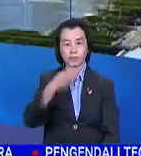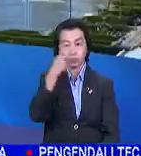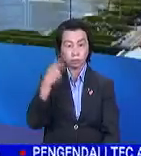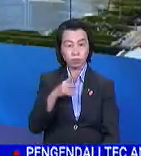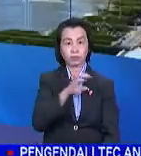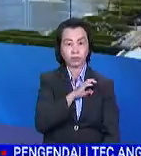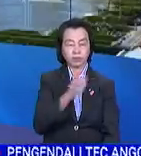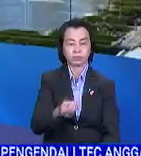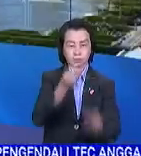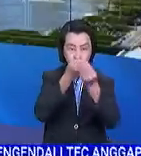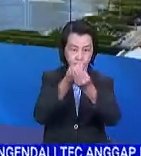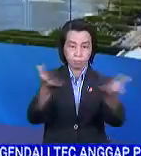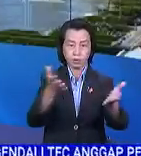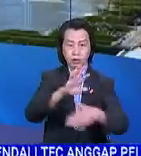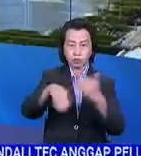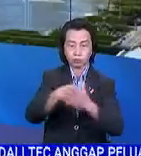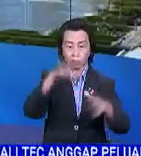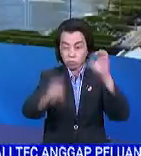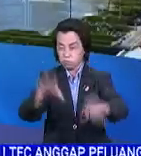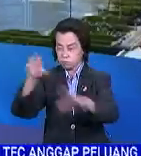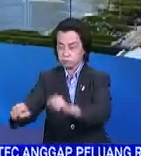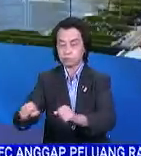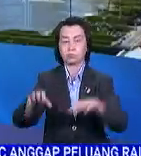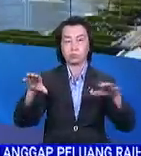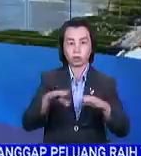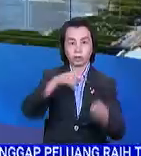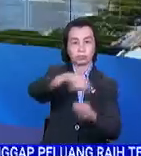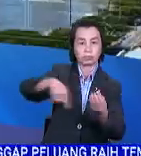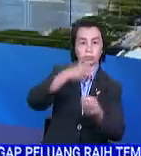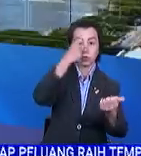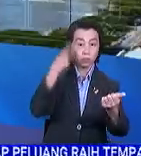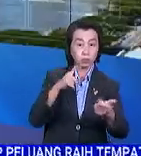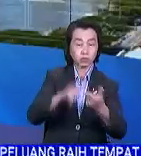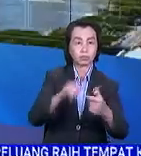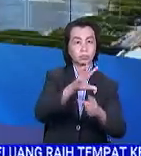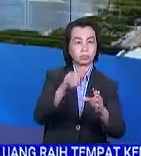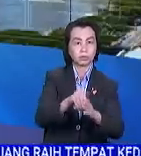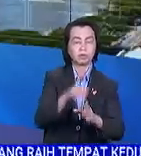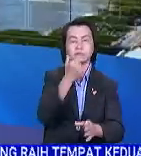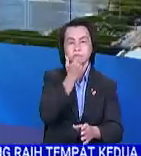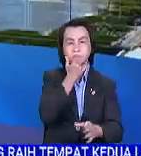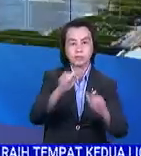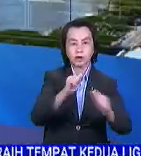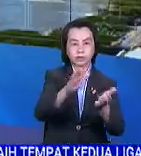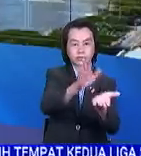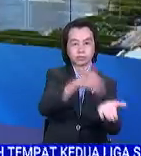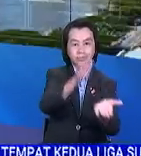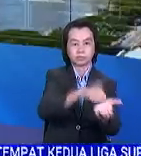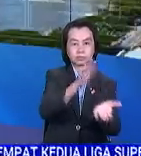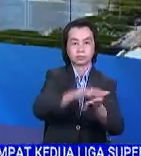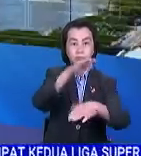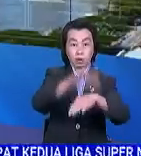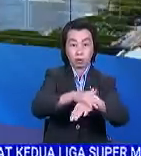kenyataan media memaklumkan semua serbuan tersebut dilaksanakan sekitar Kuching yang melibatkan kesalahan aktiviti judi dalam